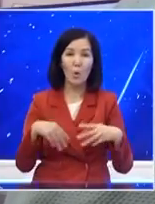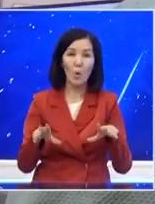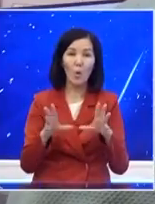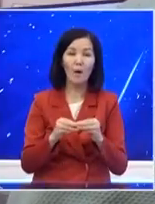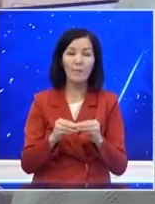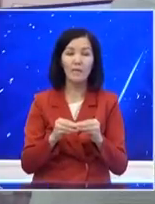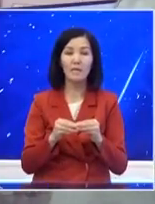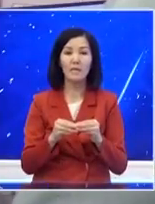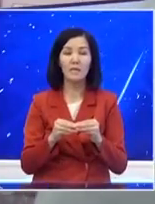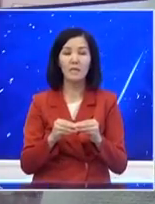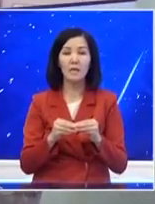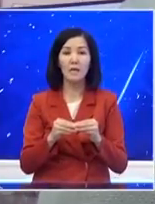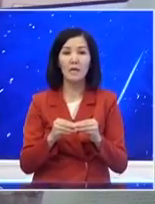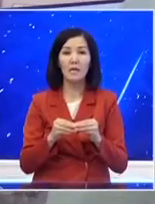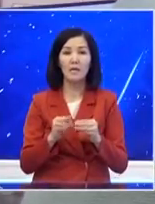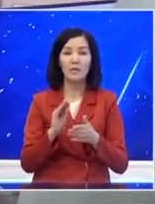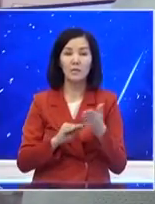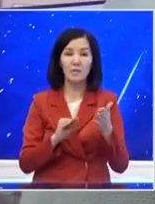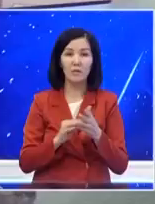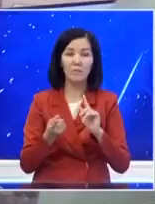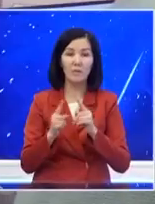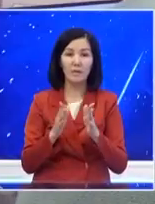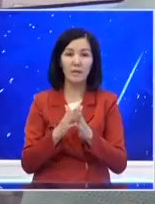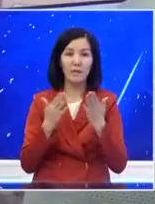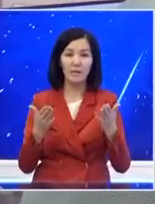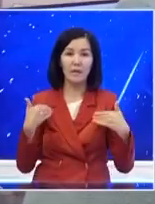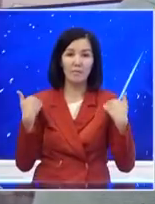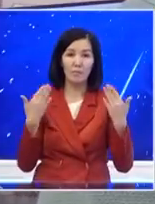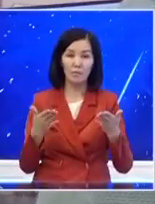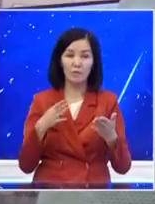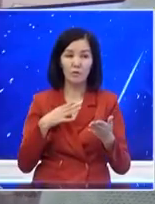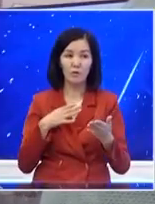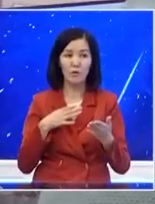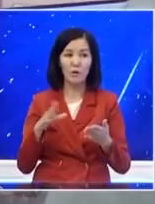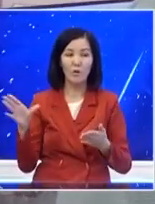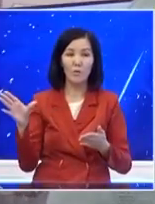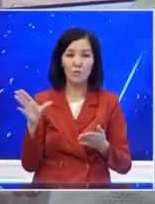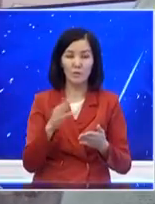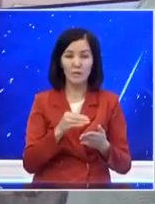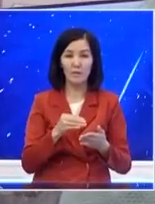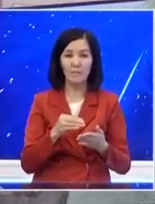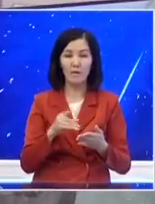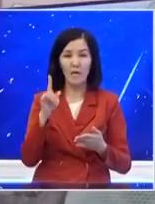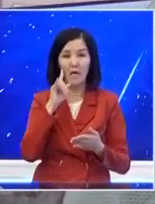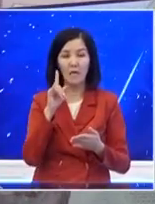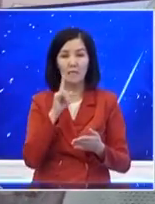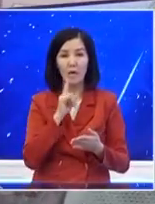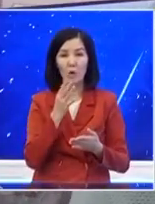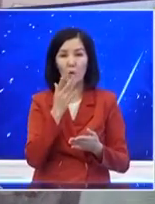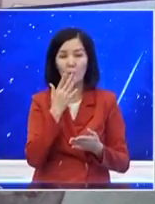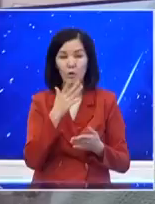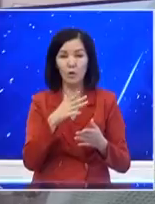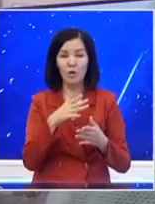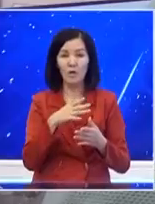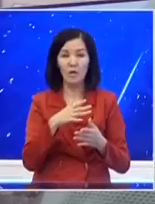үндерін аударып, кітапша етіп, күншығыс баспасына шығарды. Ал осының бәрінде негізі қазақы ұлттық болмысқа